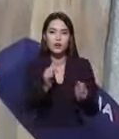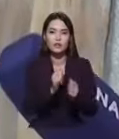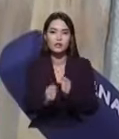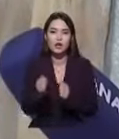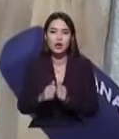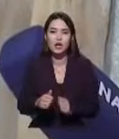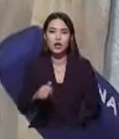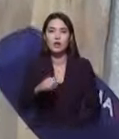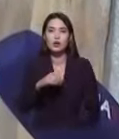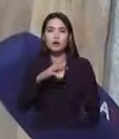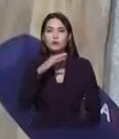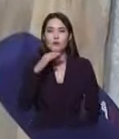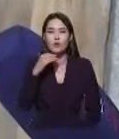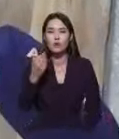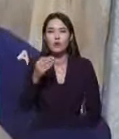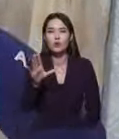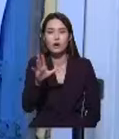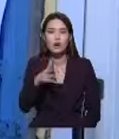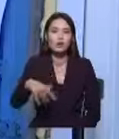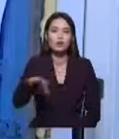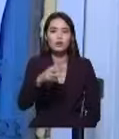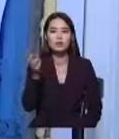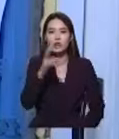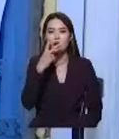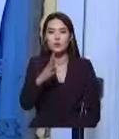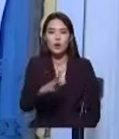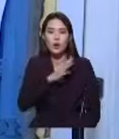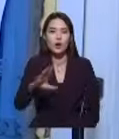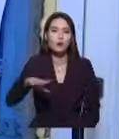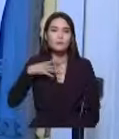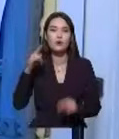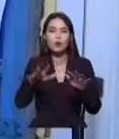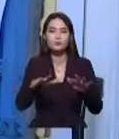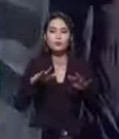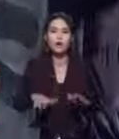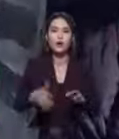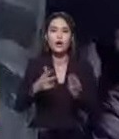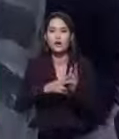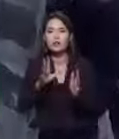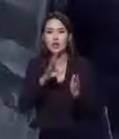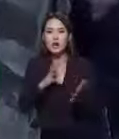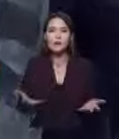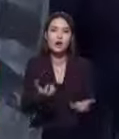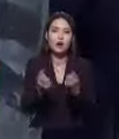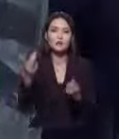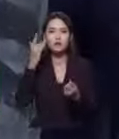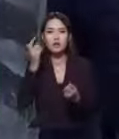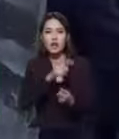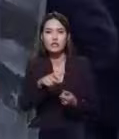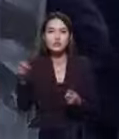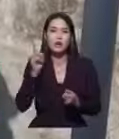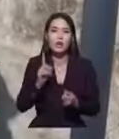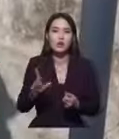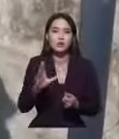әр үй энергосбытқа өздері жеке барып төлейді. Бұрынғы төрағалар төбе көрсеткен жоқ, тек оларды қолдап жұртты дүрліктіріп жүрген топ